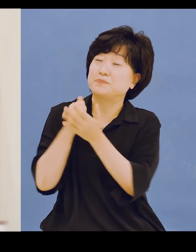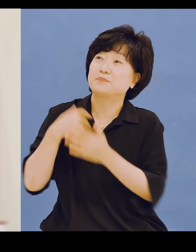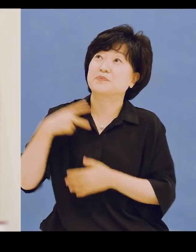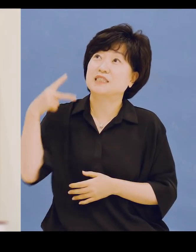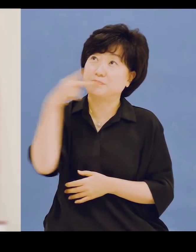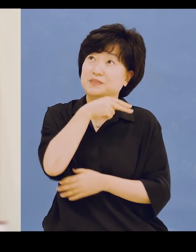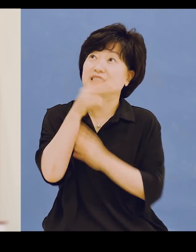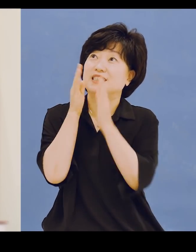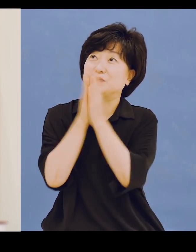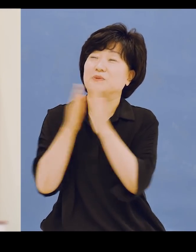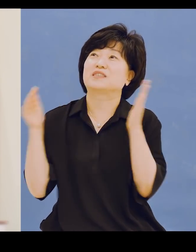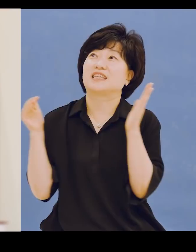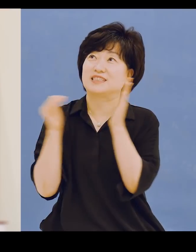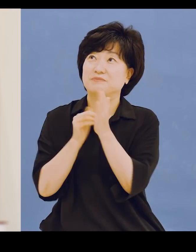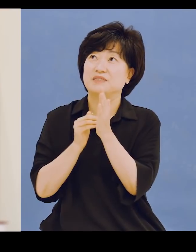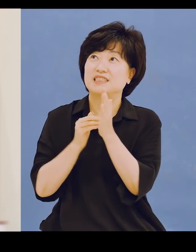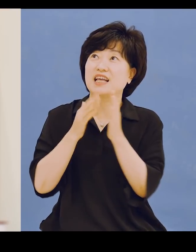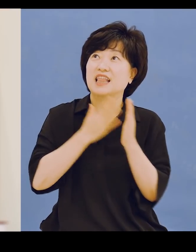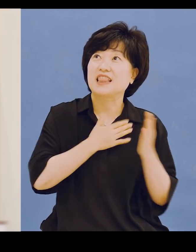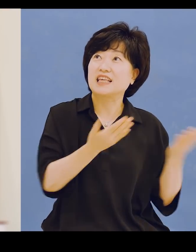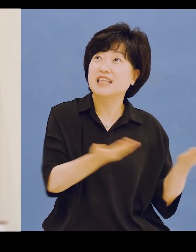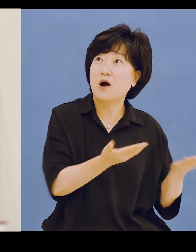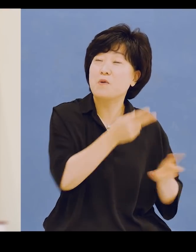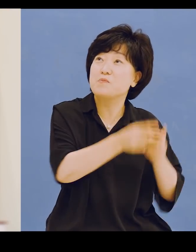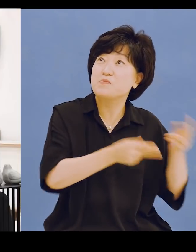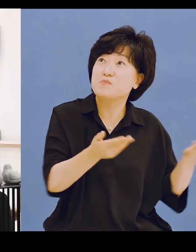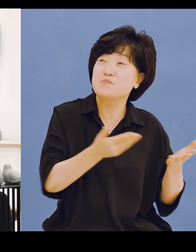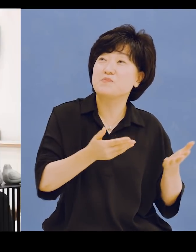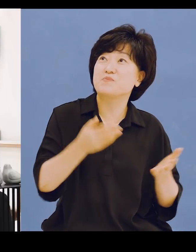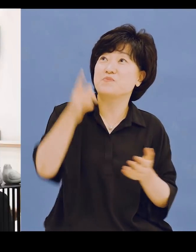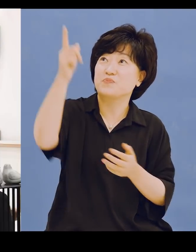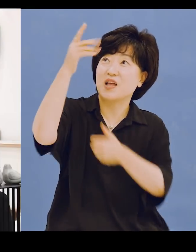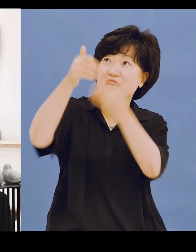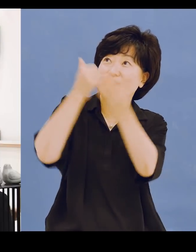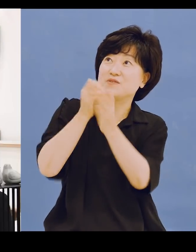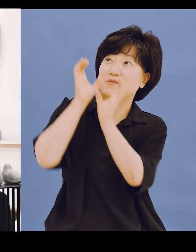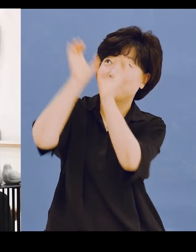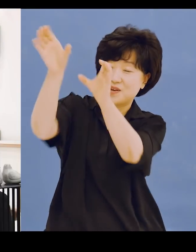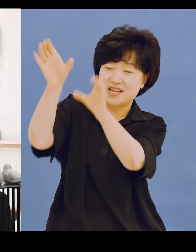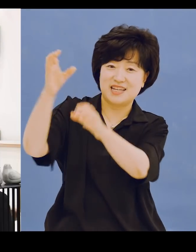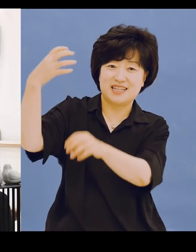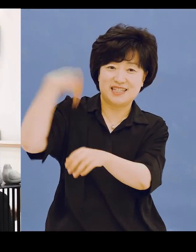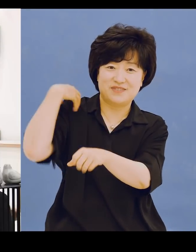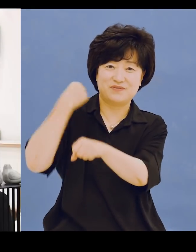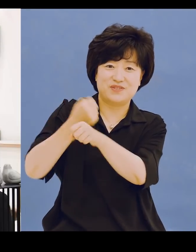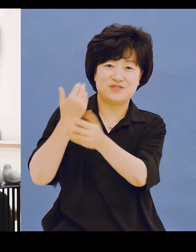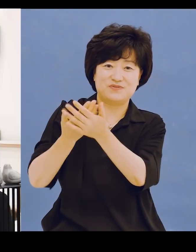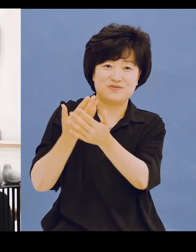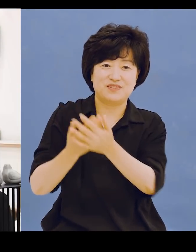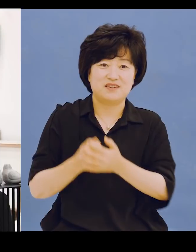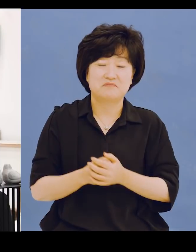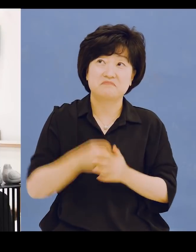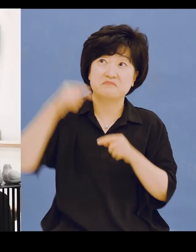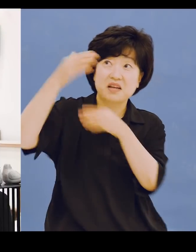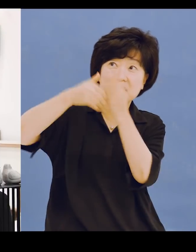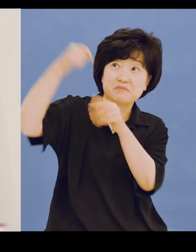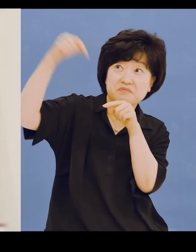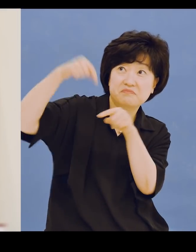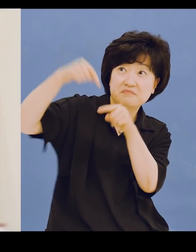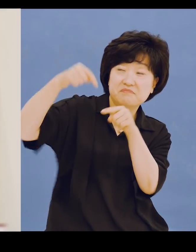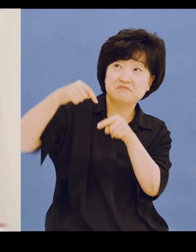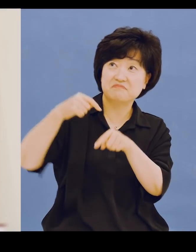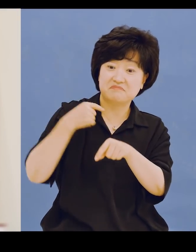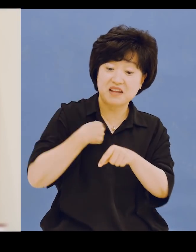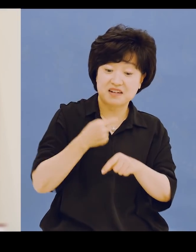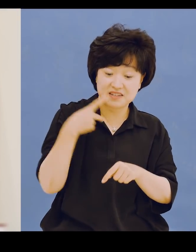금식 끝났습니다. 하나님 내 사업을 책임져 주십시오. 그 행위적인 금식이 그렇죠. 그러니까 하나님하고 딜링하고